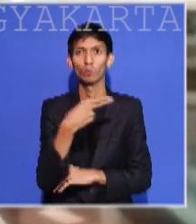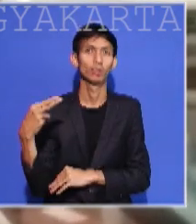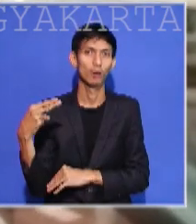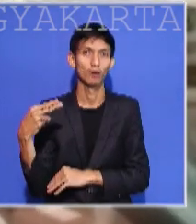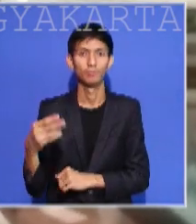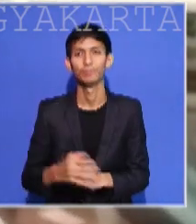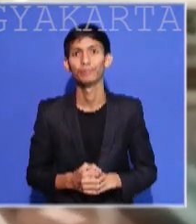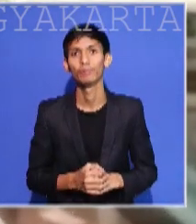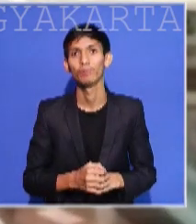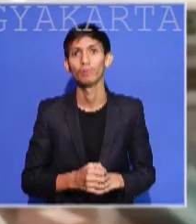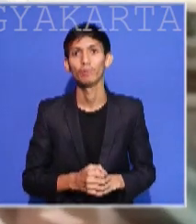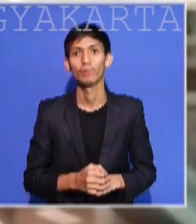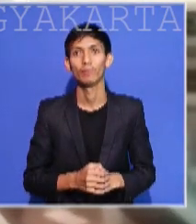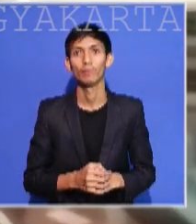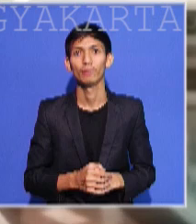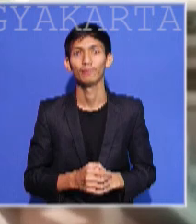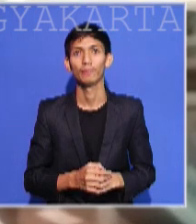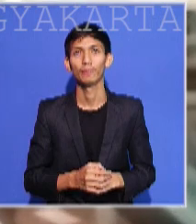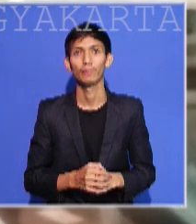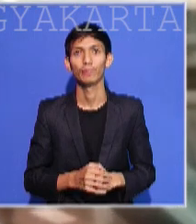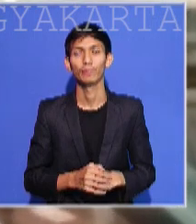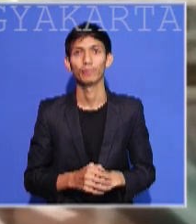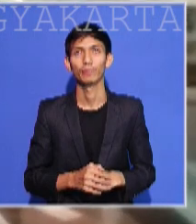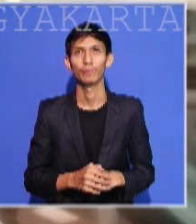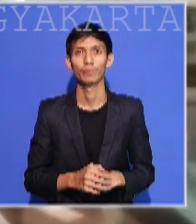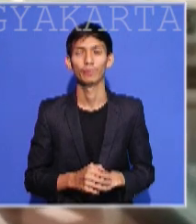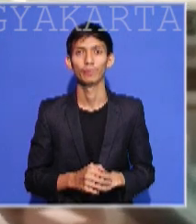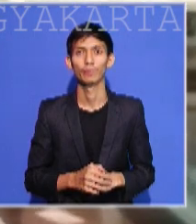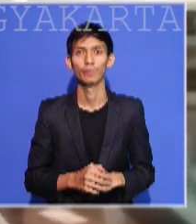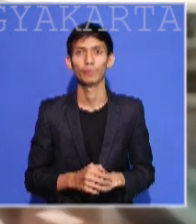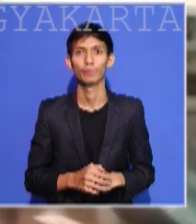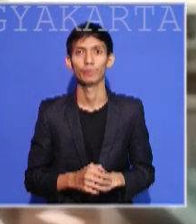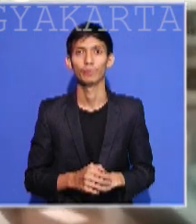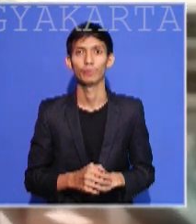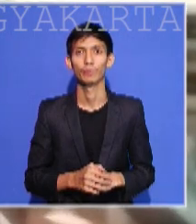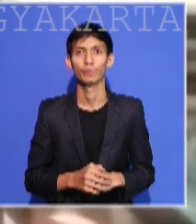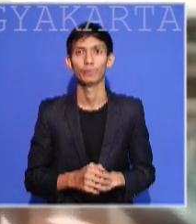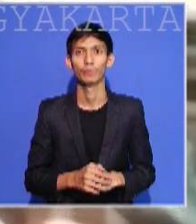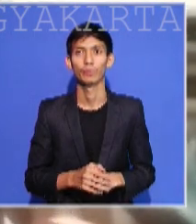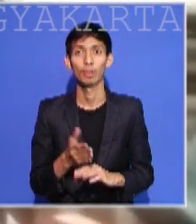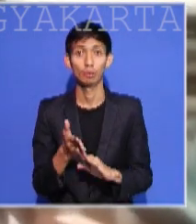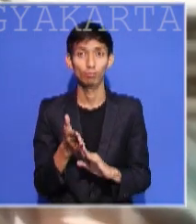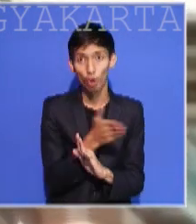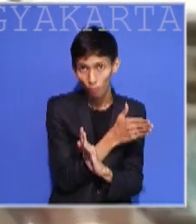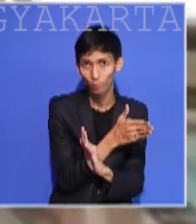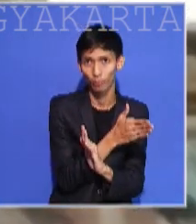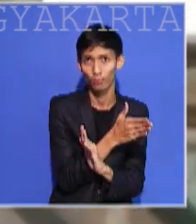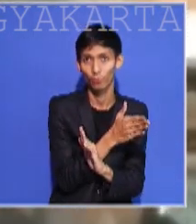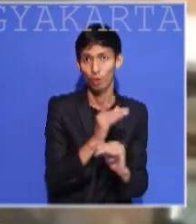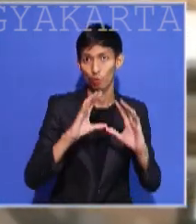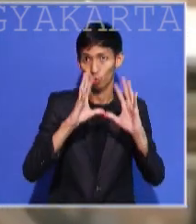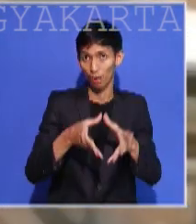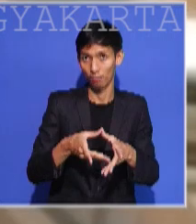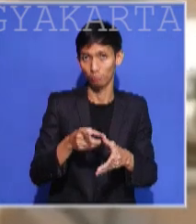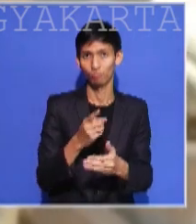jantur Mur kawi kawi k s Jagad Gumelar sebelum Jagad itu ada manusia digelar untuk